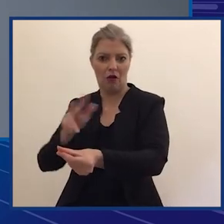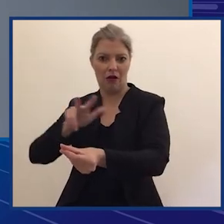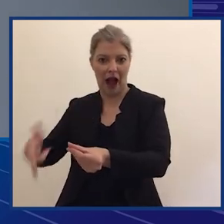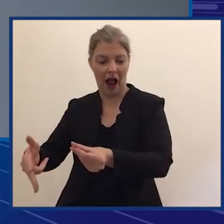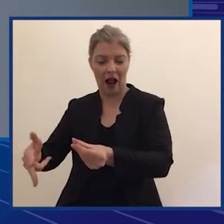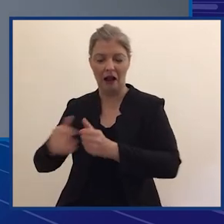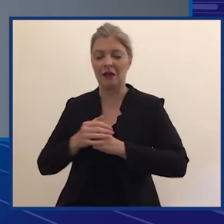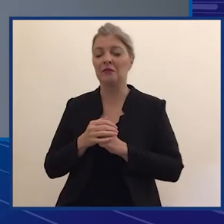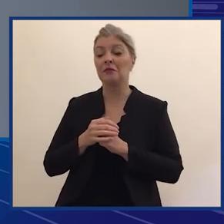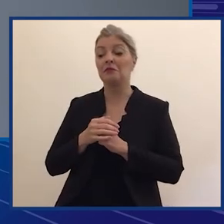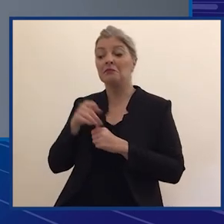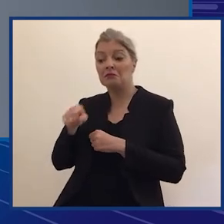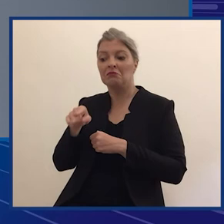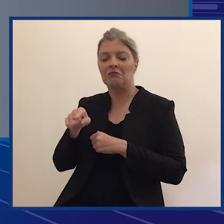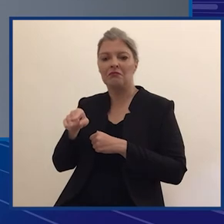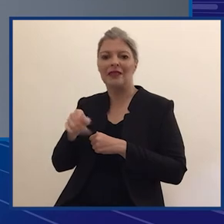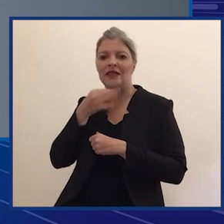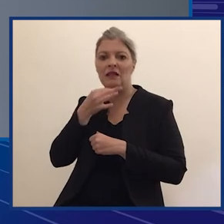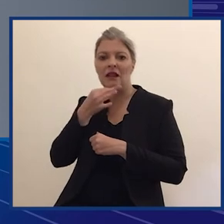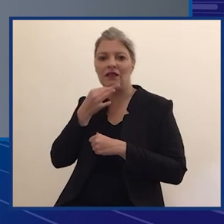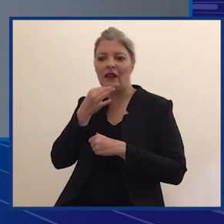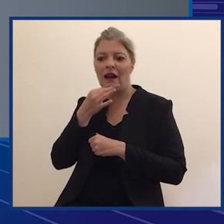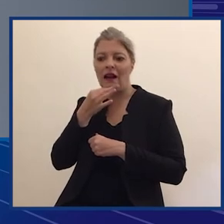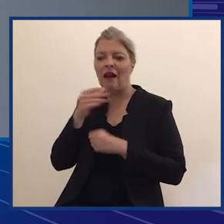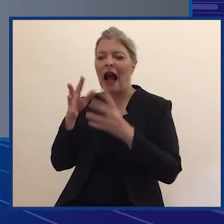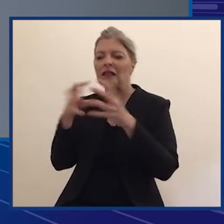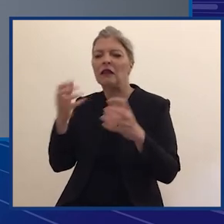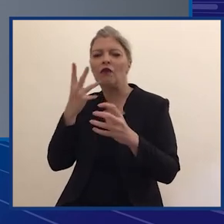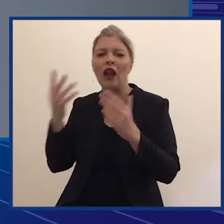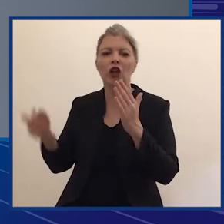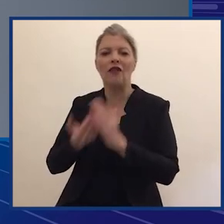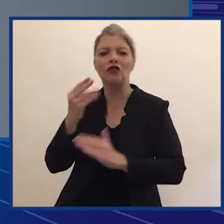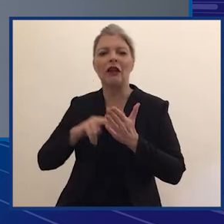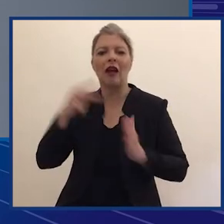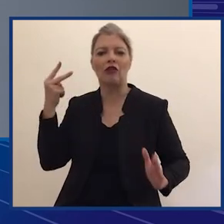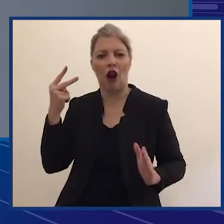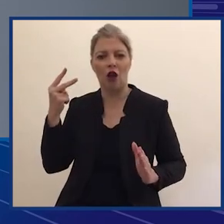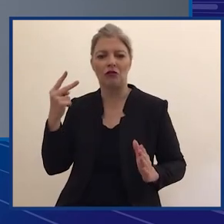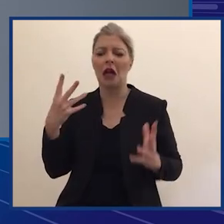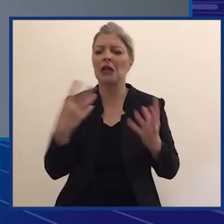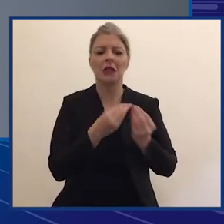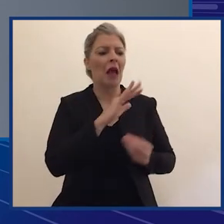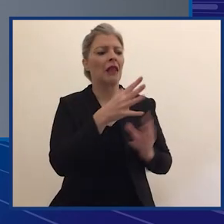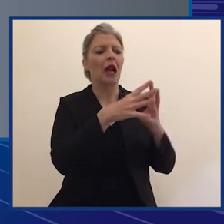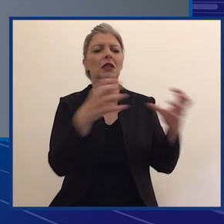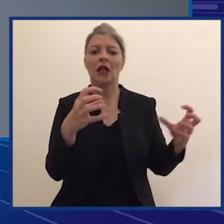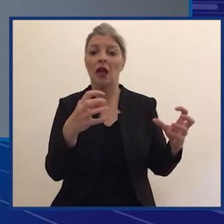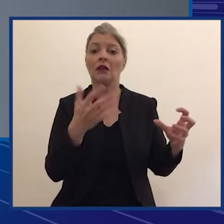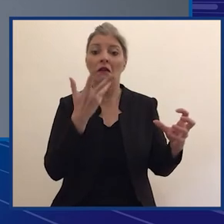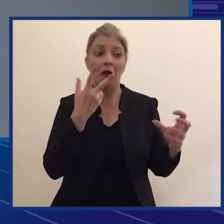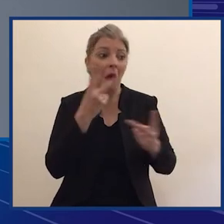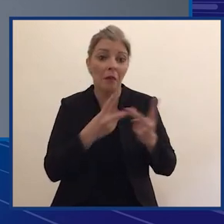in qualche modo vogliono migliorarsi, vogliono fare innovazione tecnologica e avviano insieme a noi e con altre aziende dei programmi